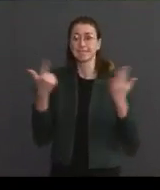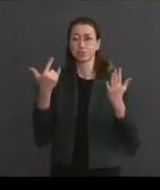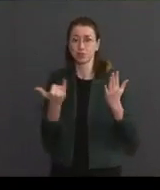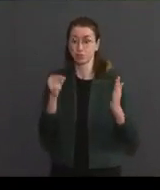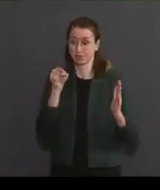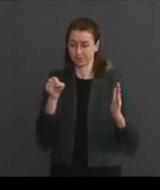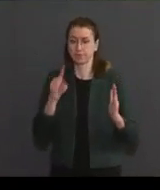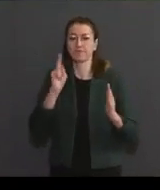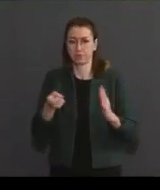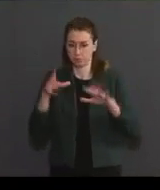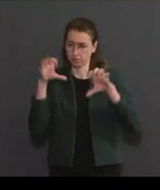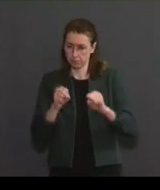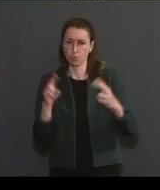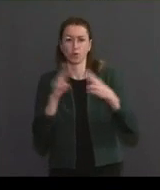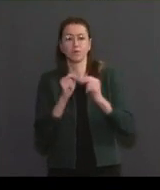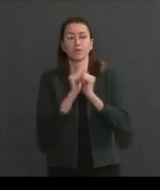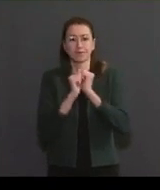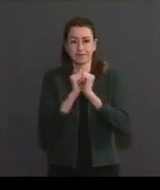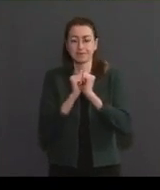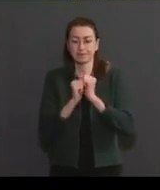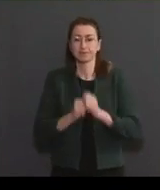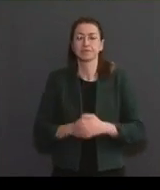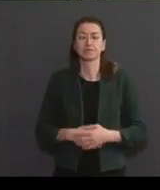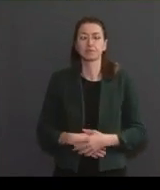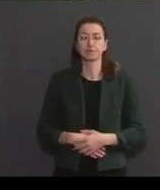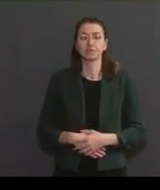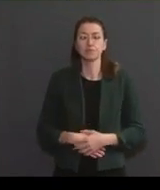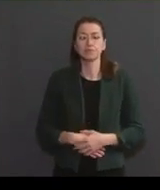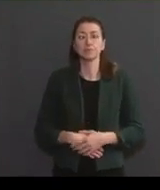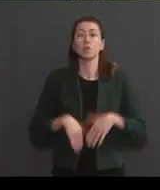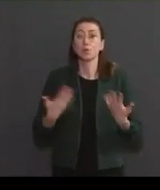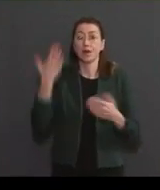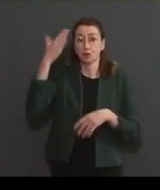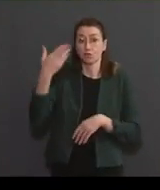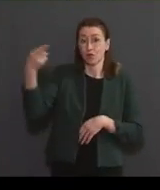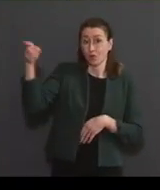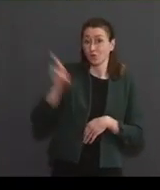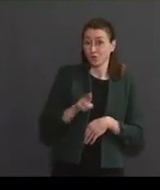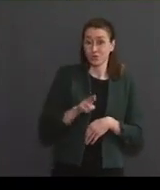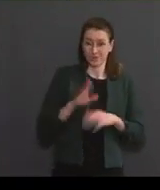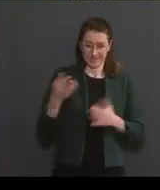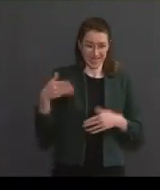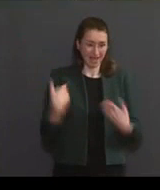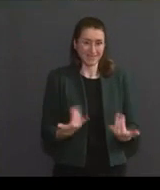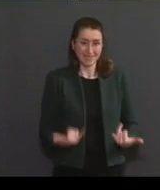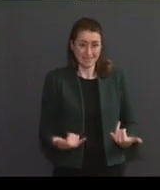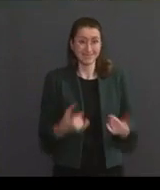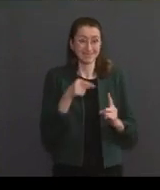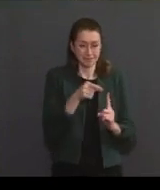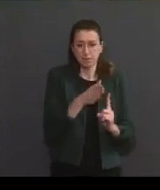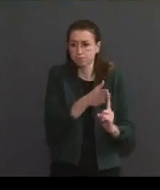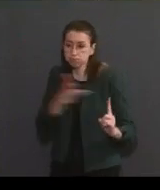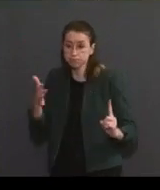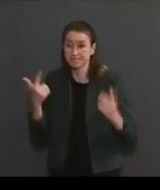retour en Belgique. Vous allez pouvoir lier le test à l'application Corona Alert par un code